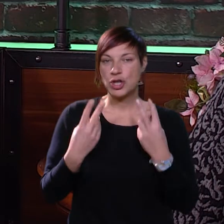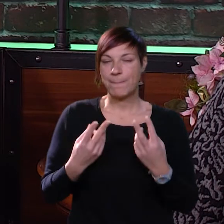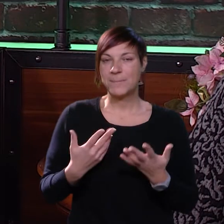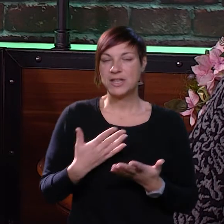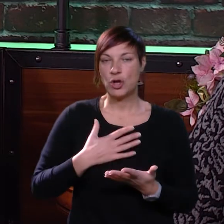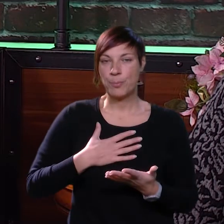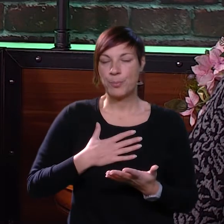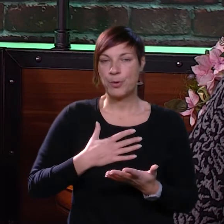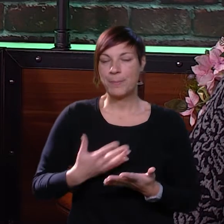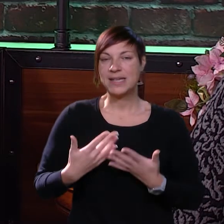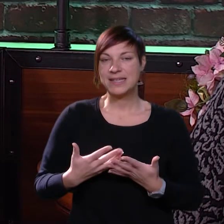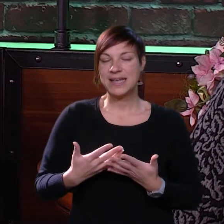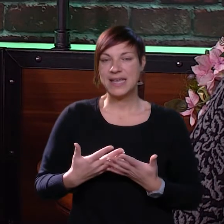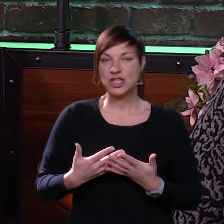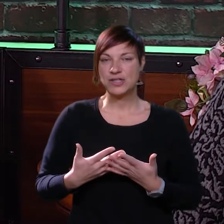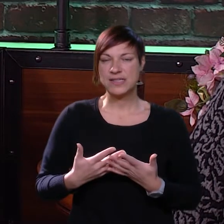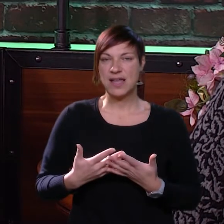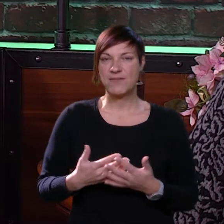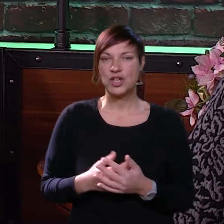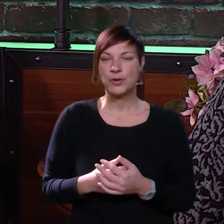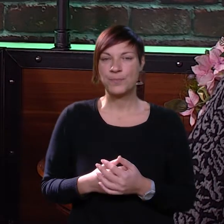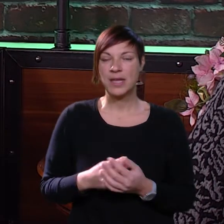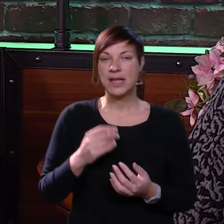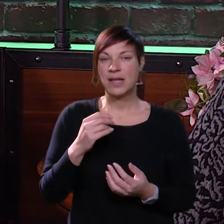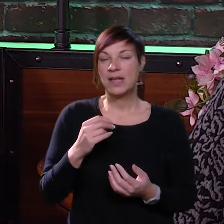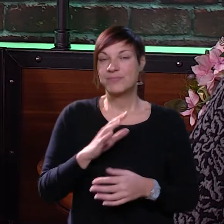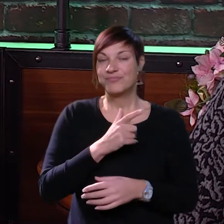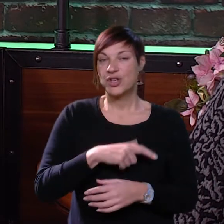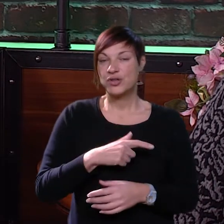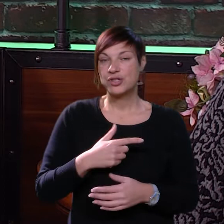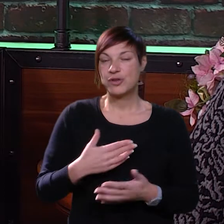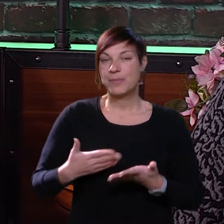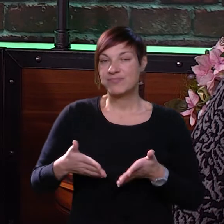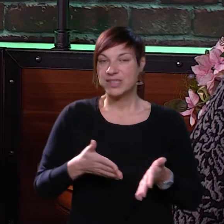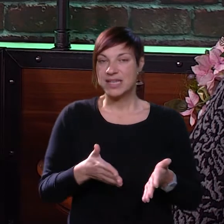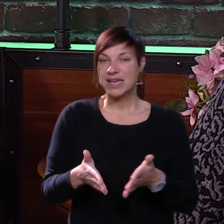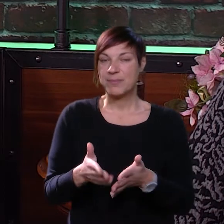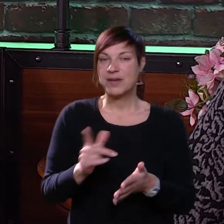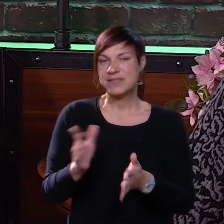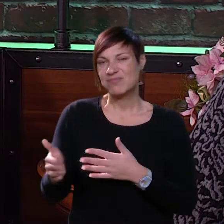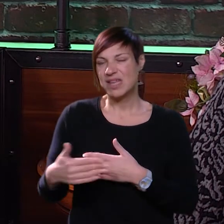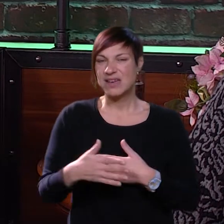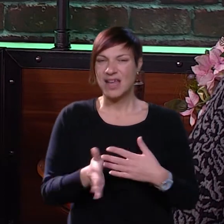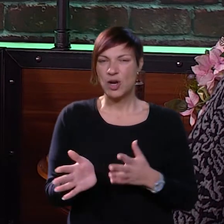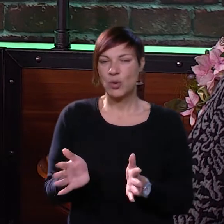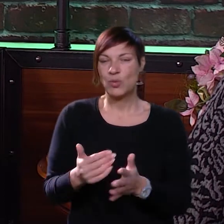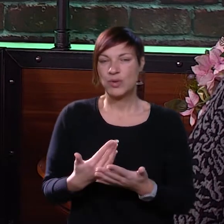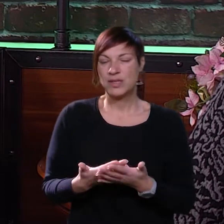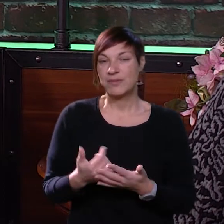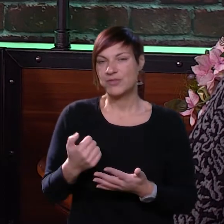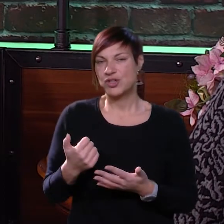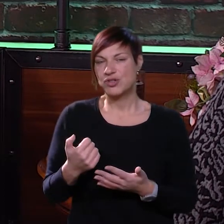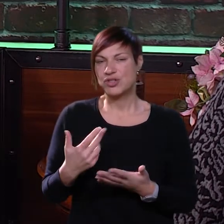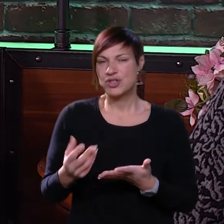što je bitno po meni je da jednostavno se čovjek krene nekim pravcem, da ne luta puno, da ne ide ono